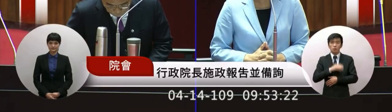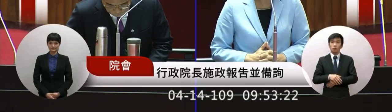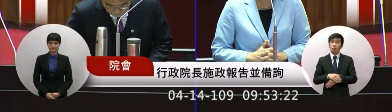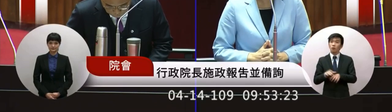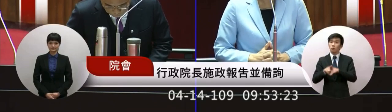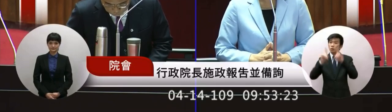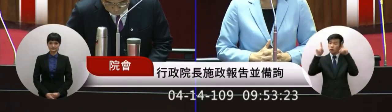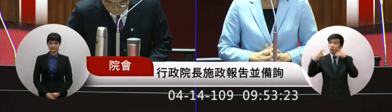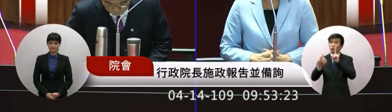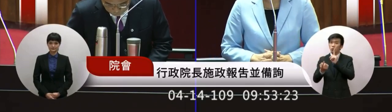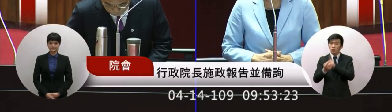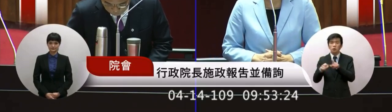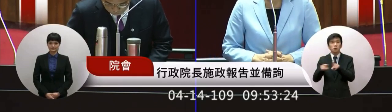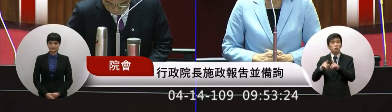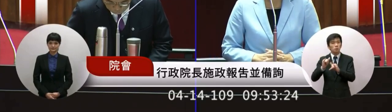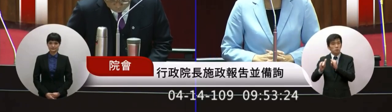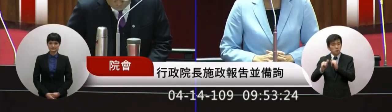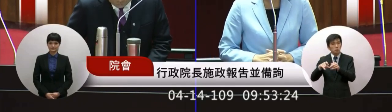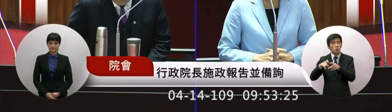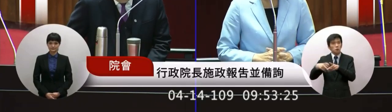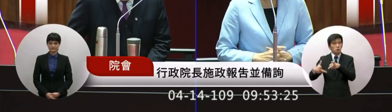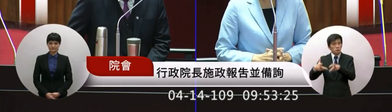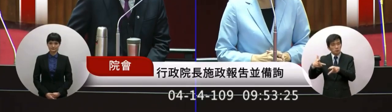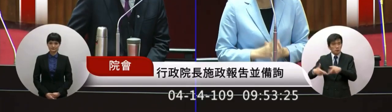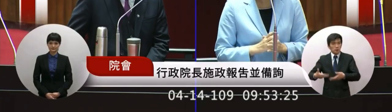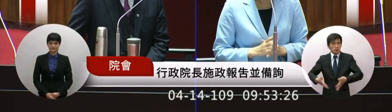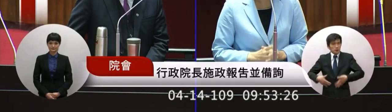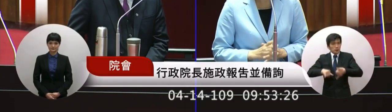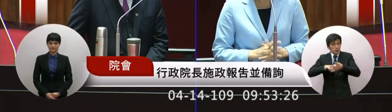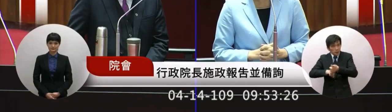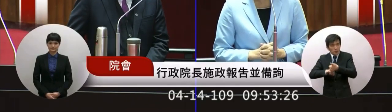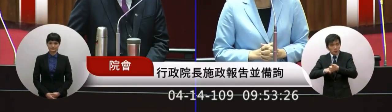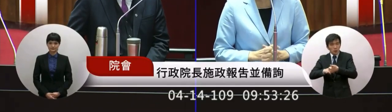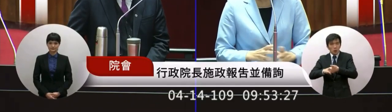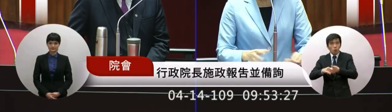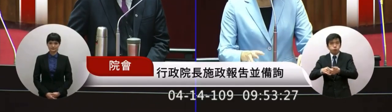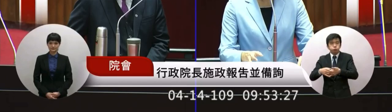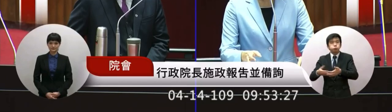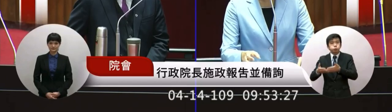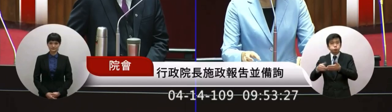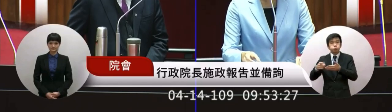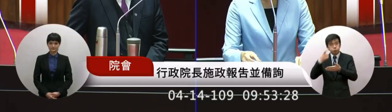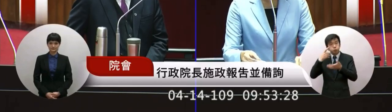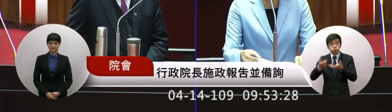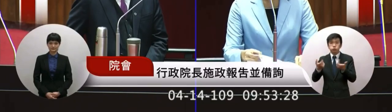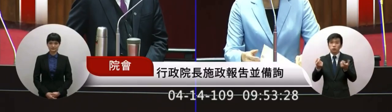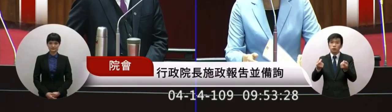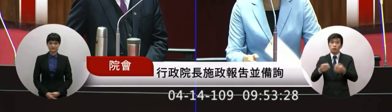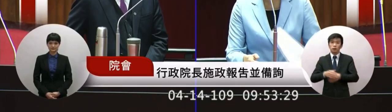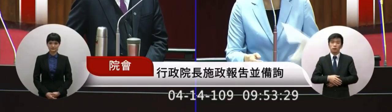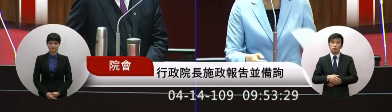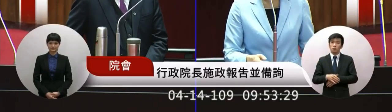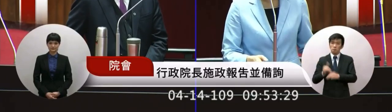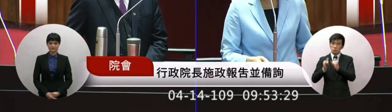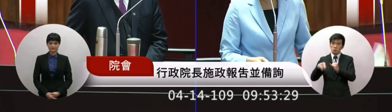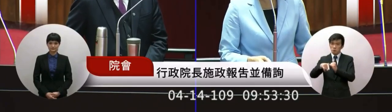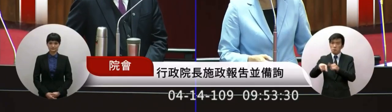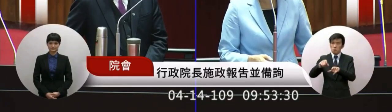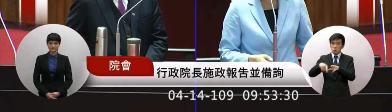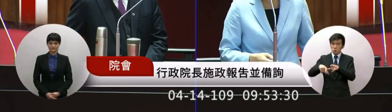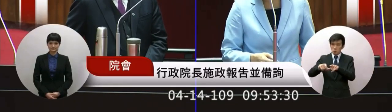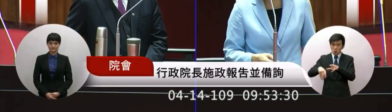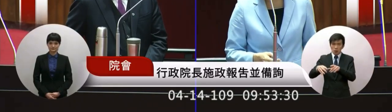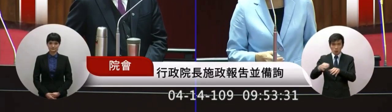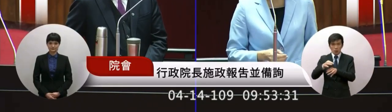对于民营工厂赶工急单时也非常的重要，这是关乎民间企业的